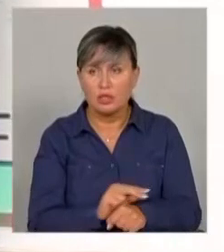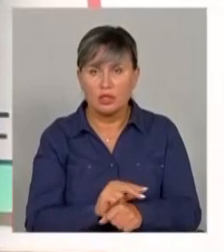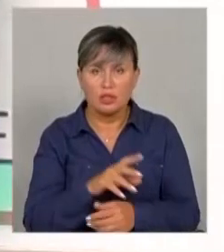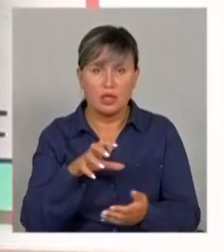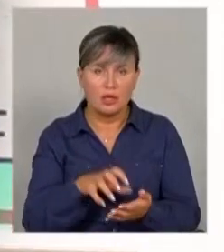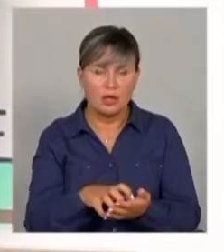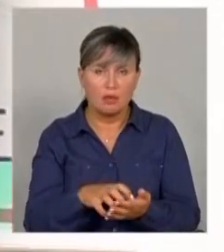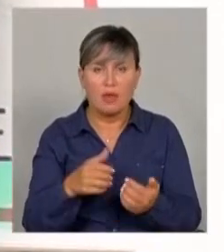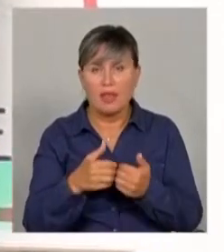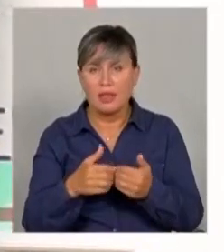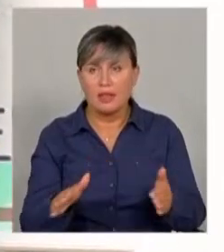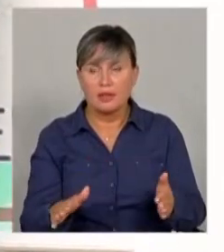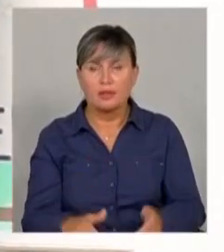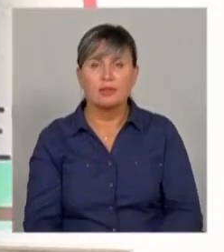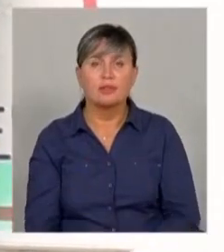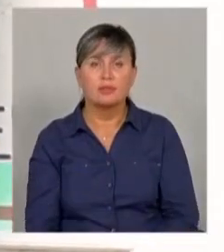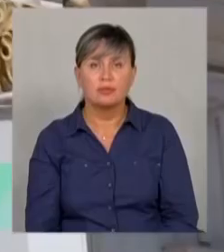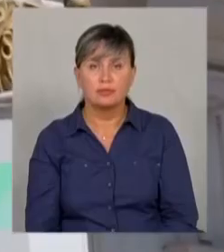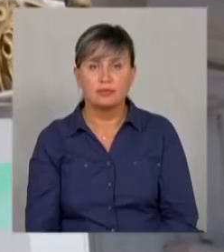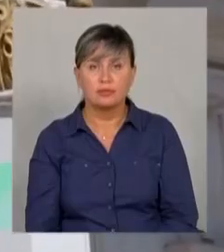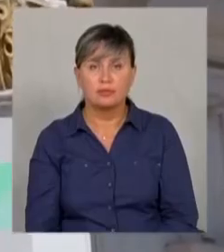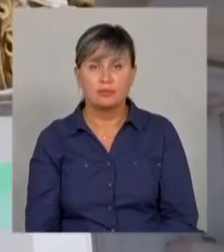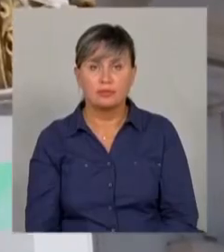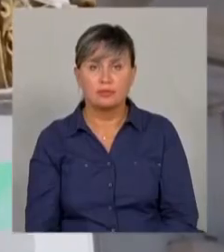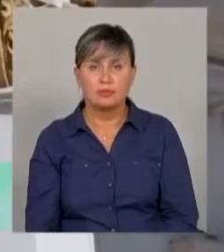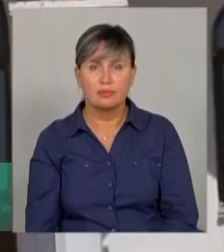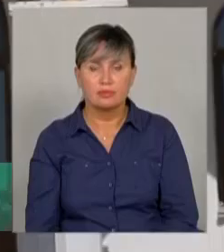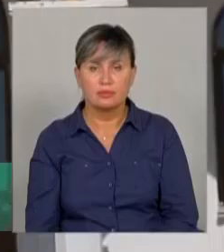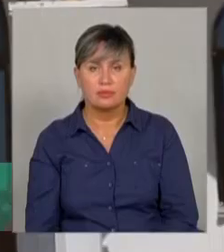храма культуры, открытым. Диана Кайрамбекова, Нурбек Шайден, телеканал Алматы, Атырау.